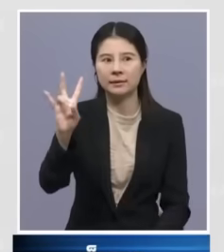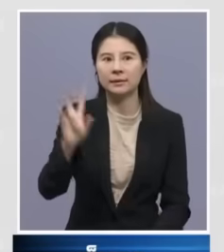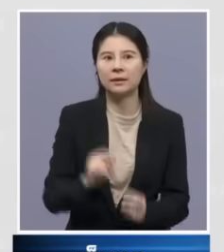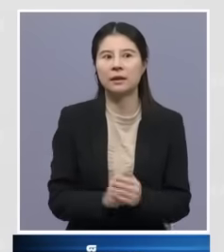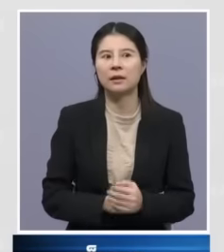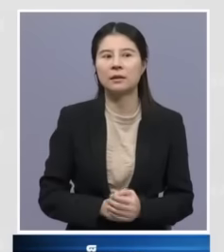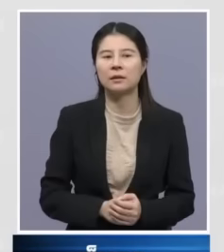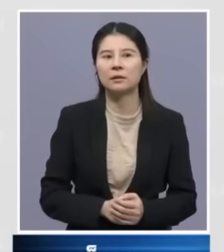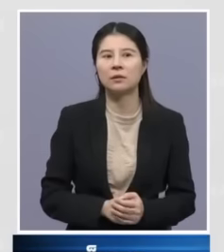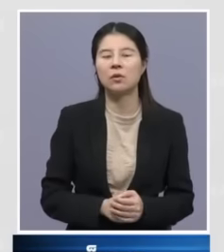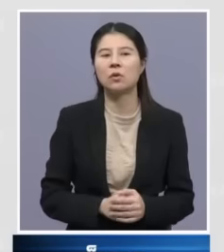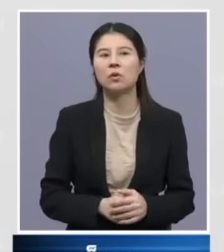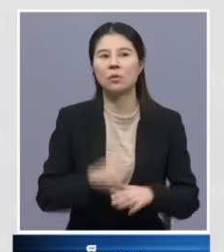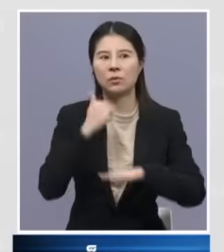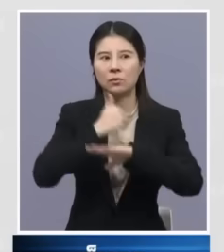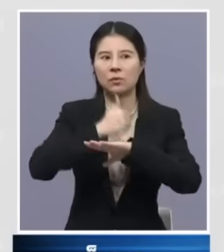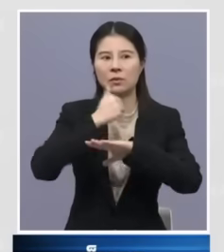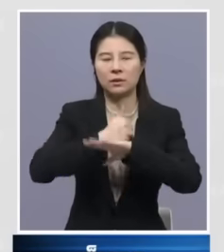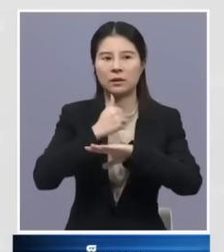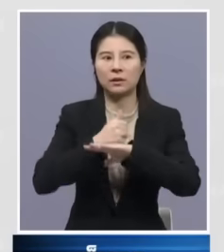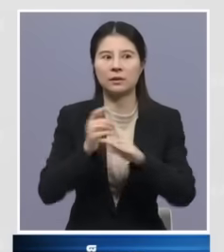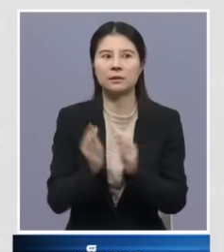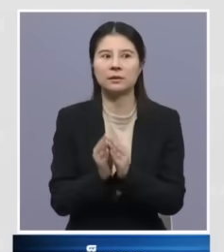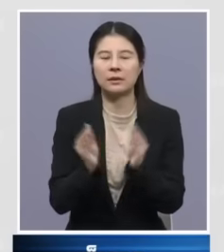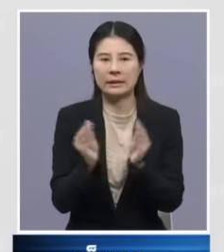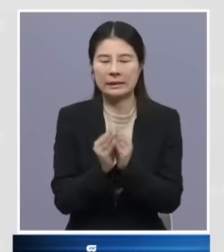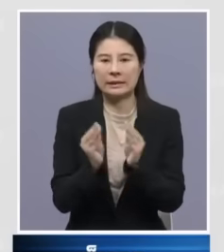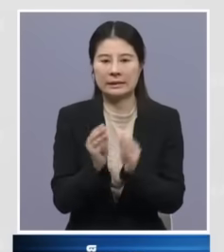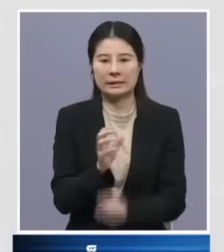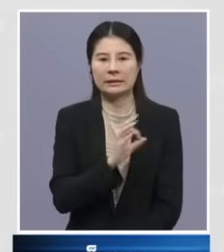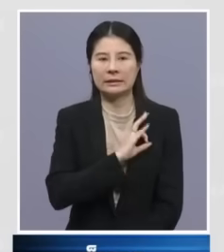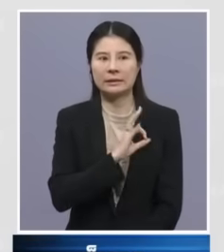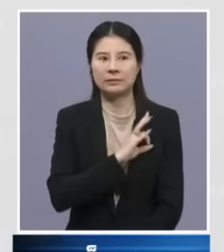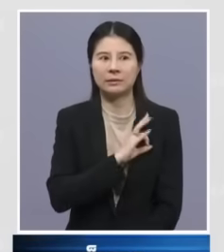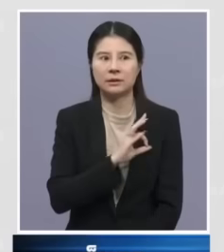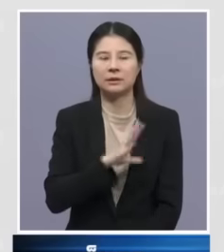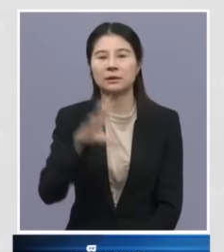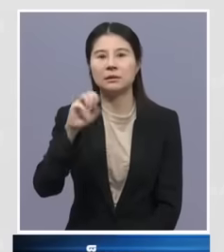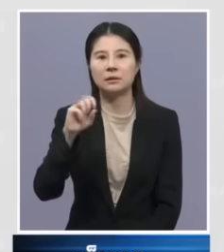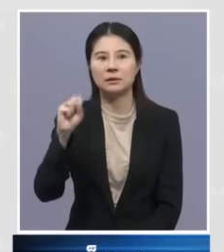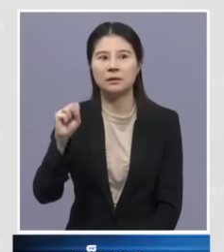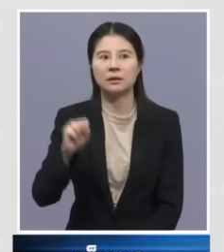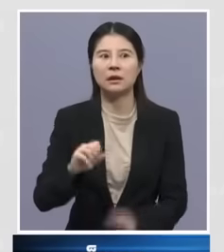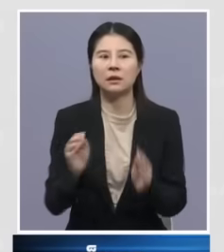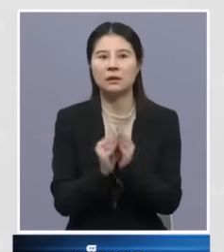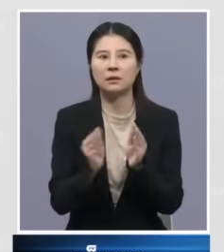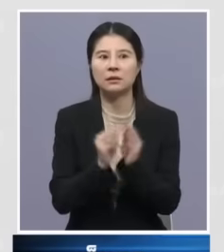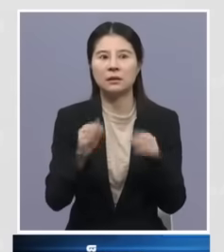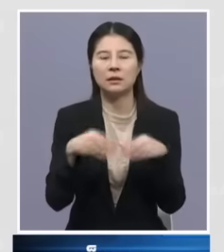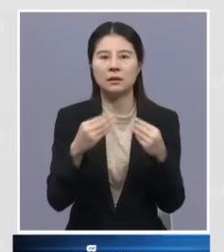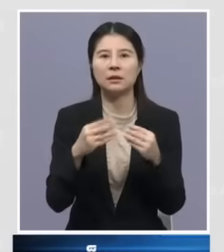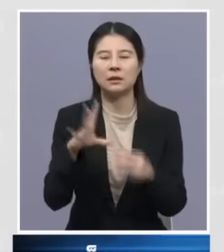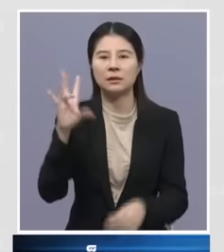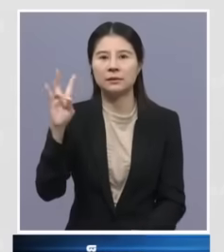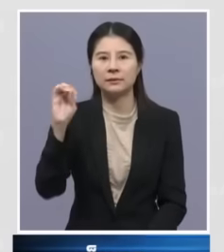าคะแนนเสียงเลือกตั้งหัวหน้าพรรคเนี่ยจะให้สัดส่วนสมาชิกพรรคที่เป็นส.ส.มีน้ำหนักในการโหวตถึง170